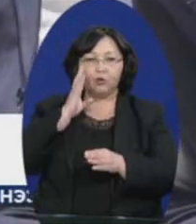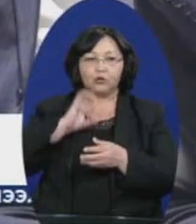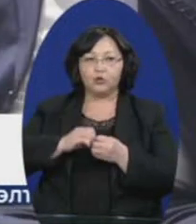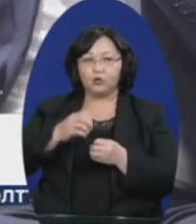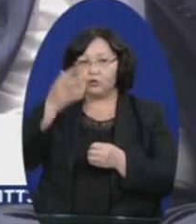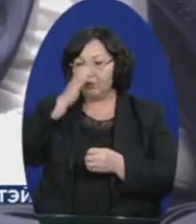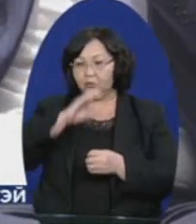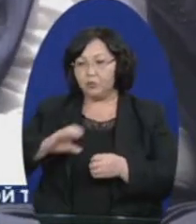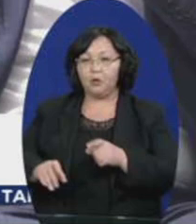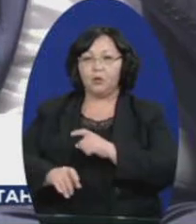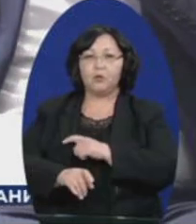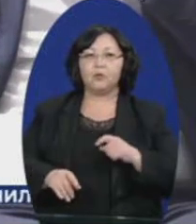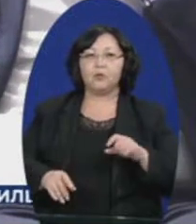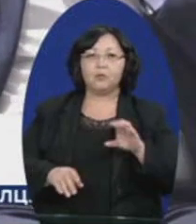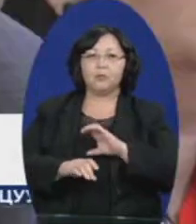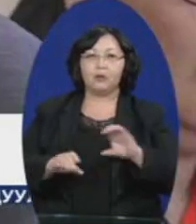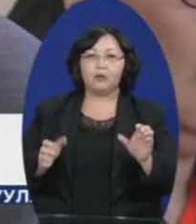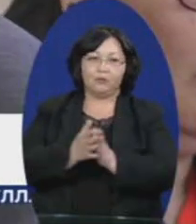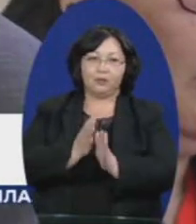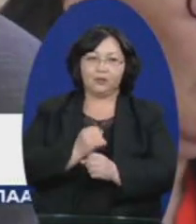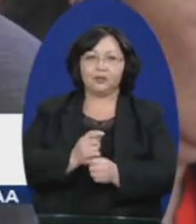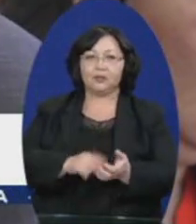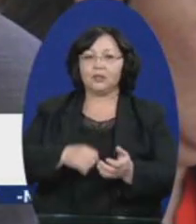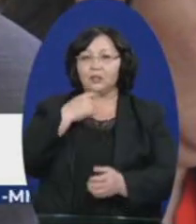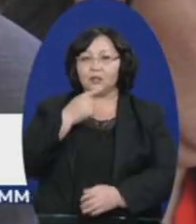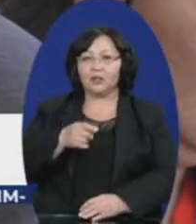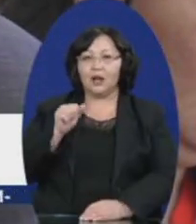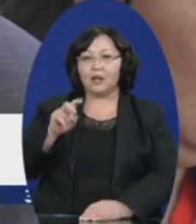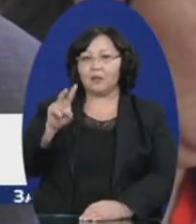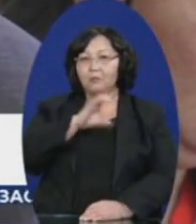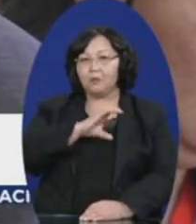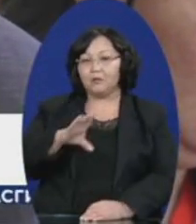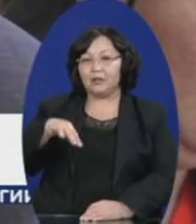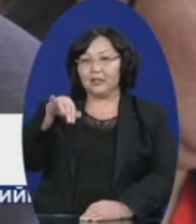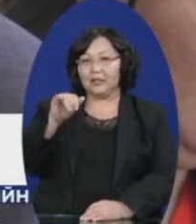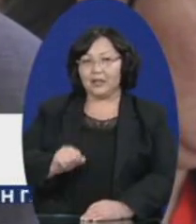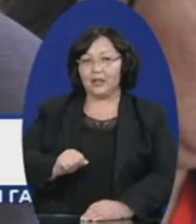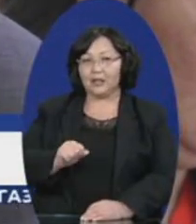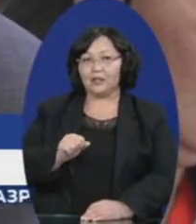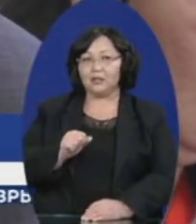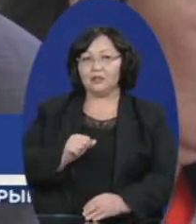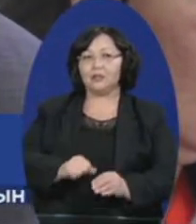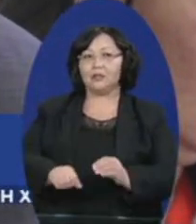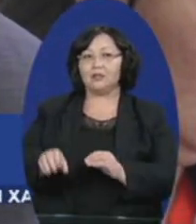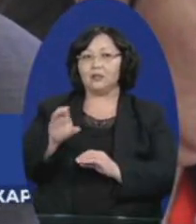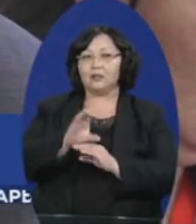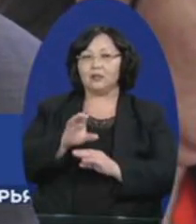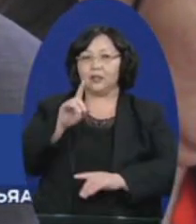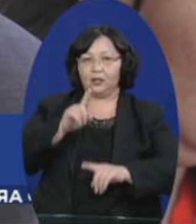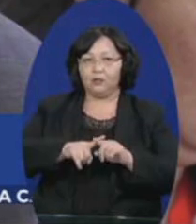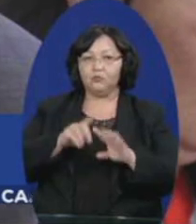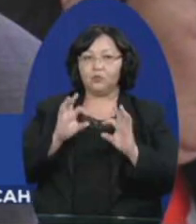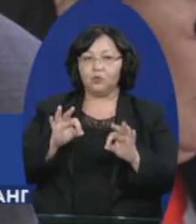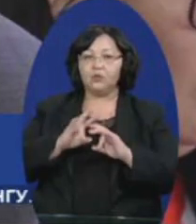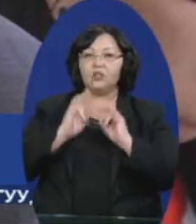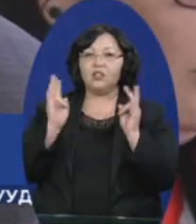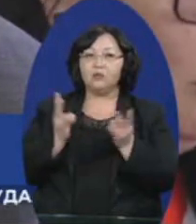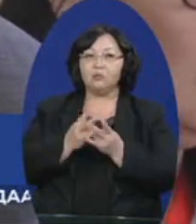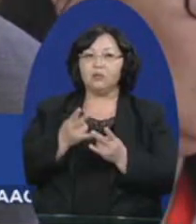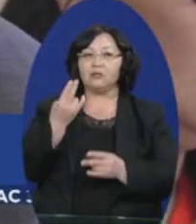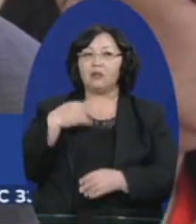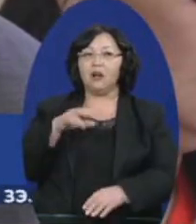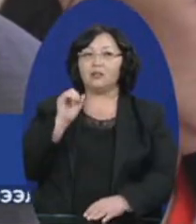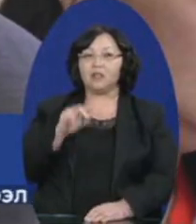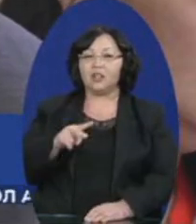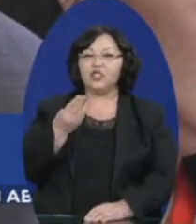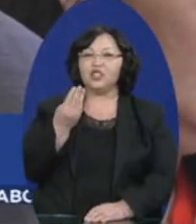чухал гэдгийг онцоллоо. Ач холбогдлын үед бол цалингаа нэмэх бол бас нэг дарамт нь бол нийгмийн дадхлын шинтгэл